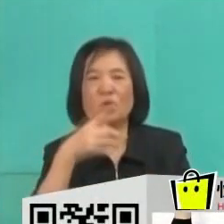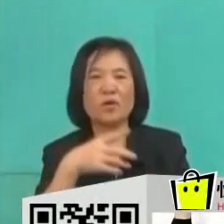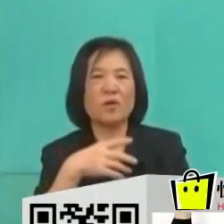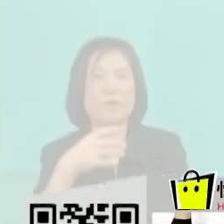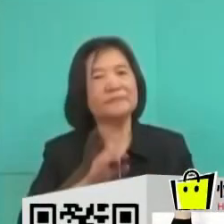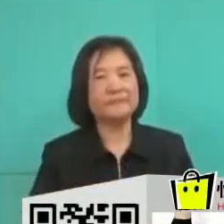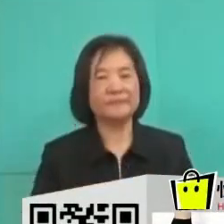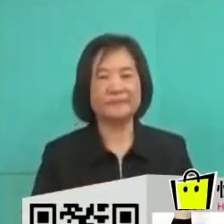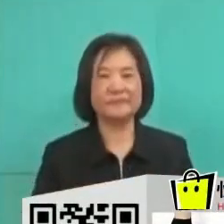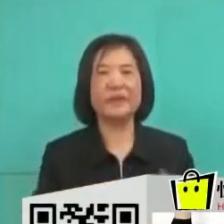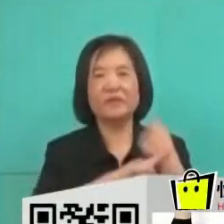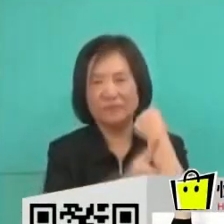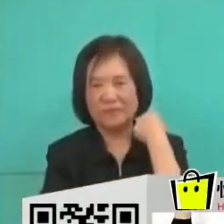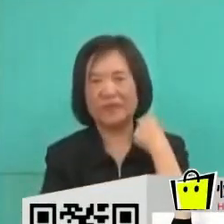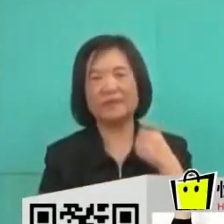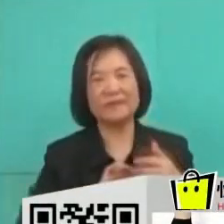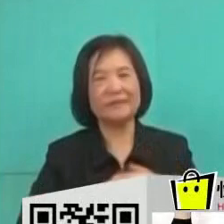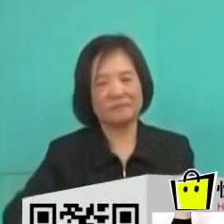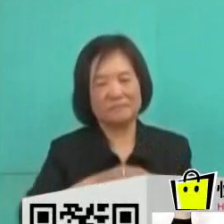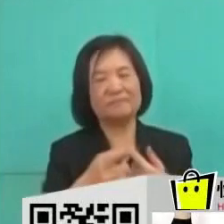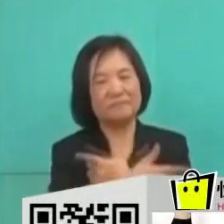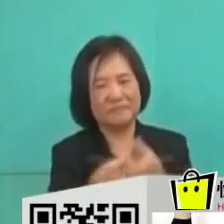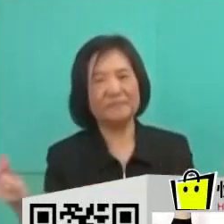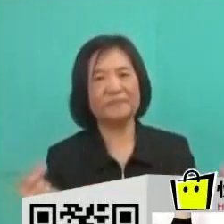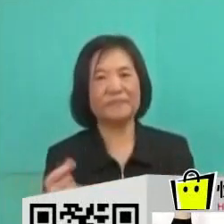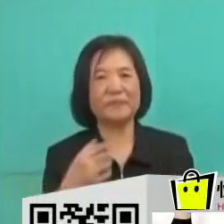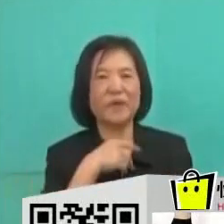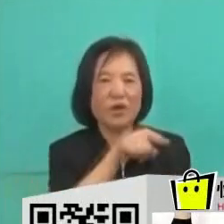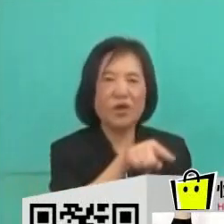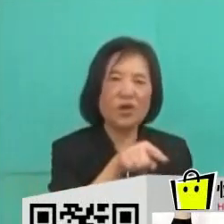疹要不要？我还是要一致性的哦，